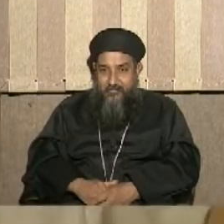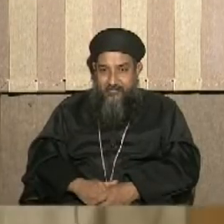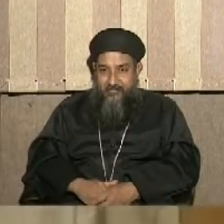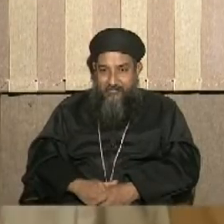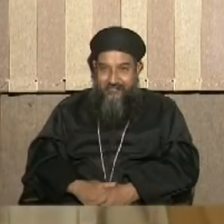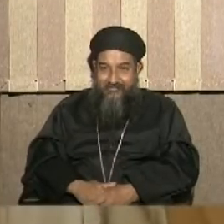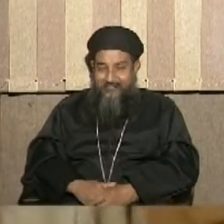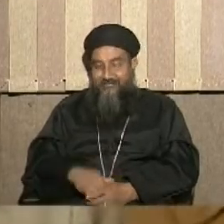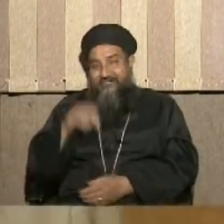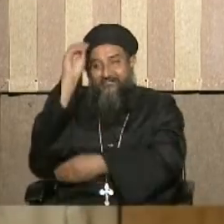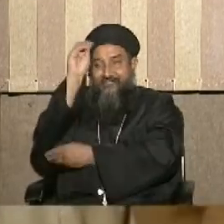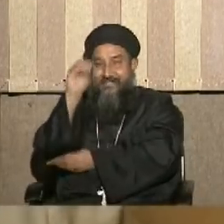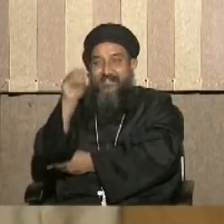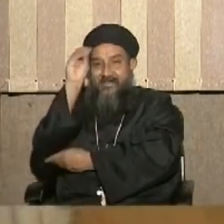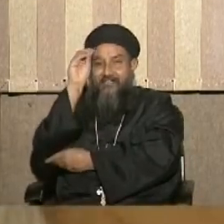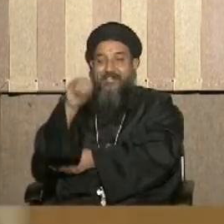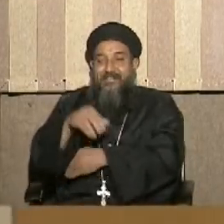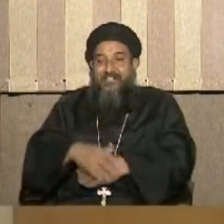يا جملي.